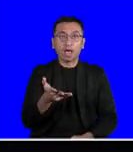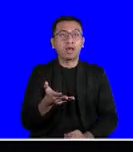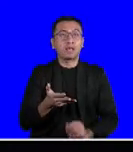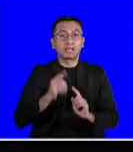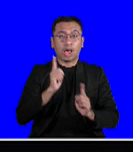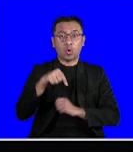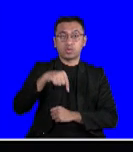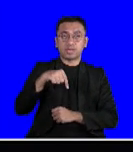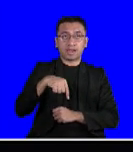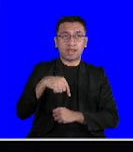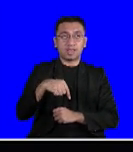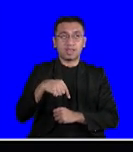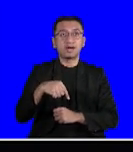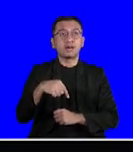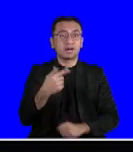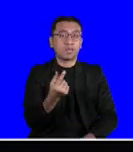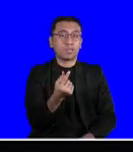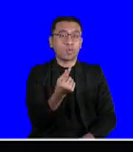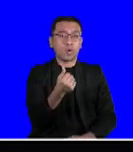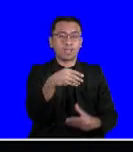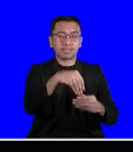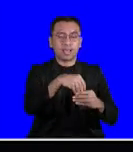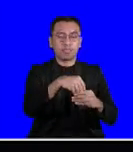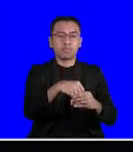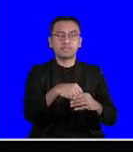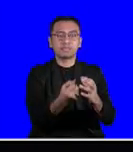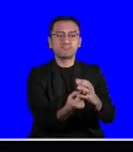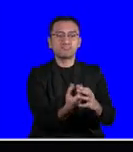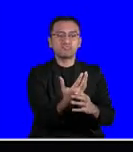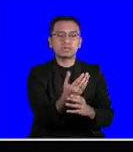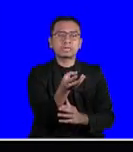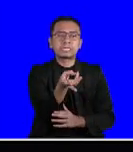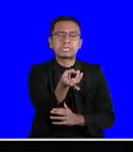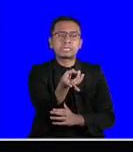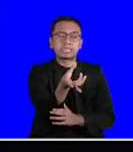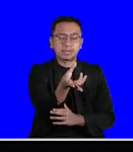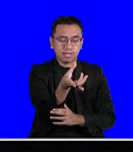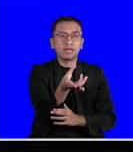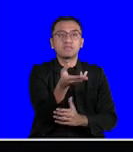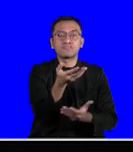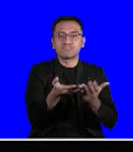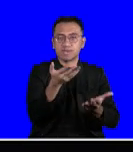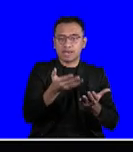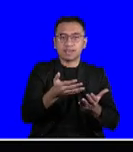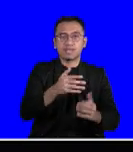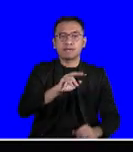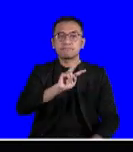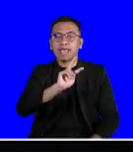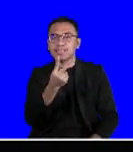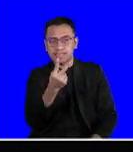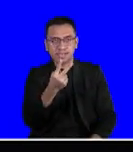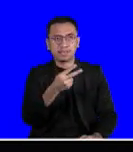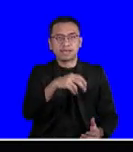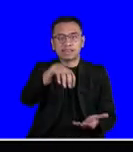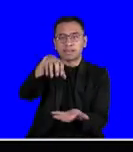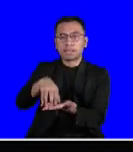hanya memberikan keuntungan investasi yang kecil saja, kemungkinan bisa Anda pindahkan ke tempat investasi yang